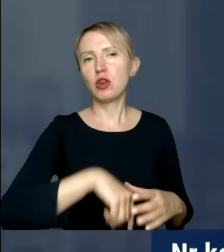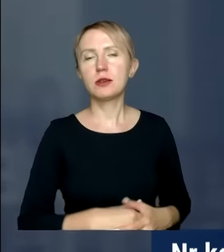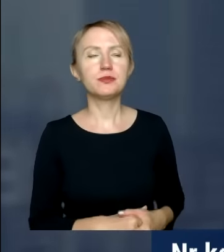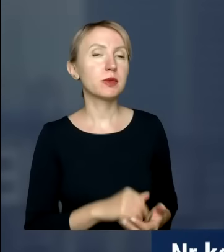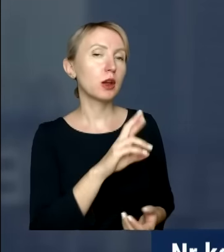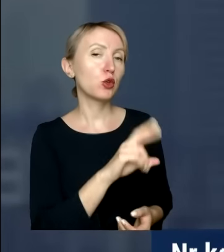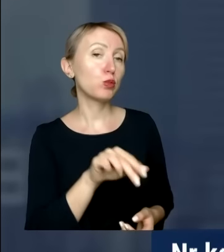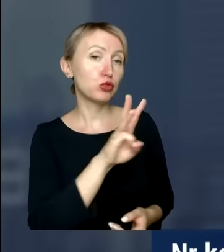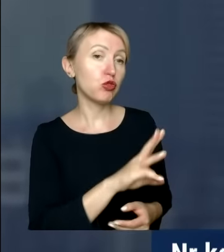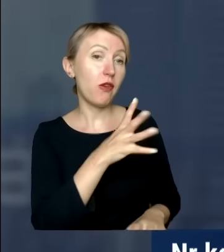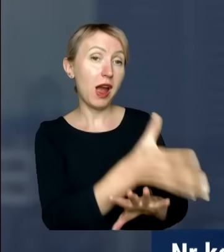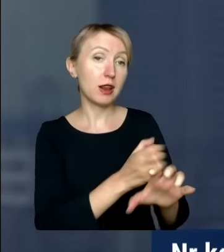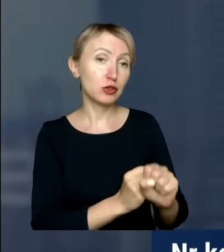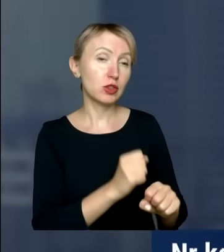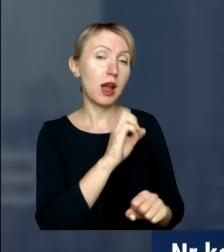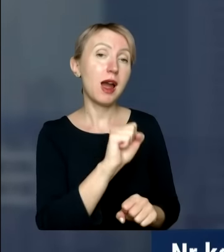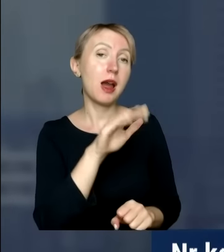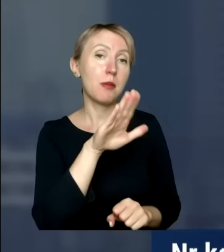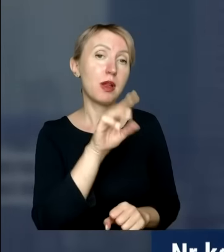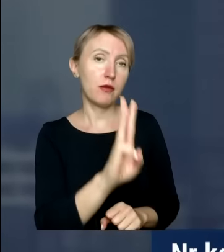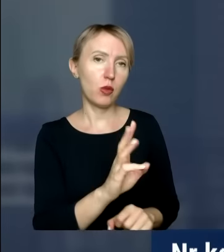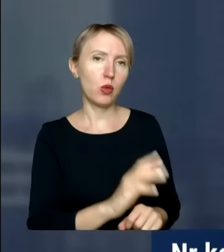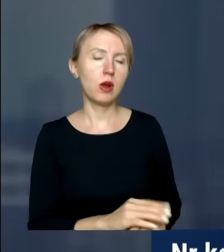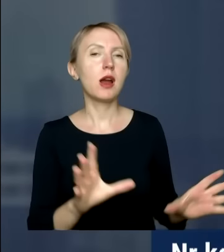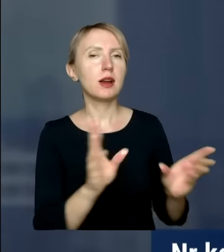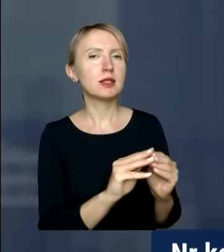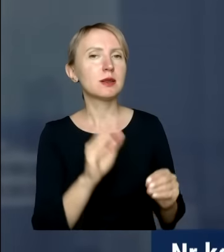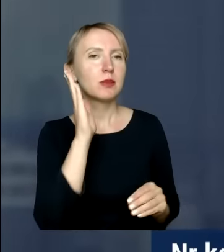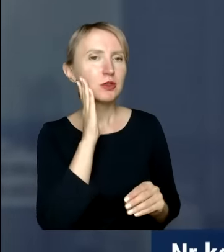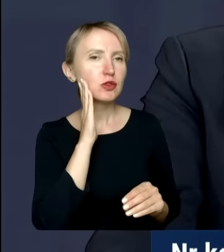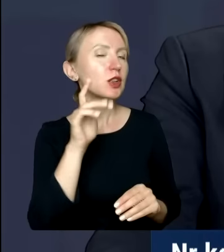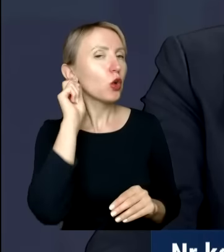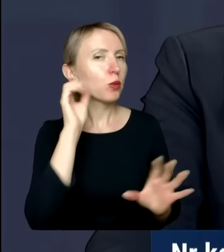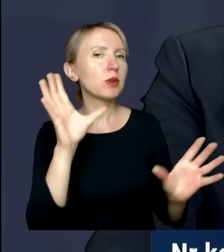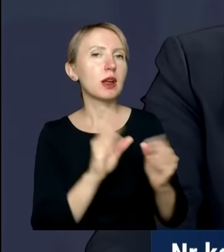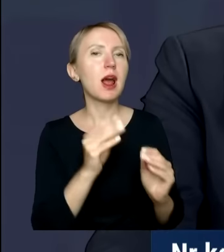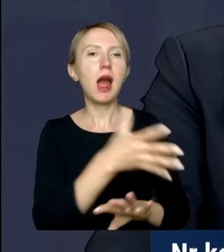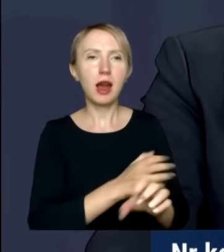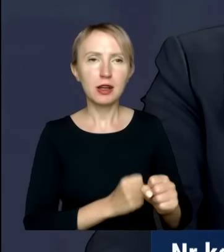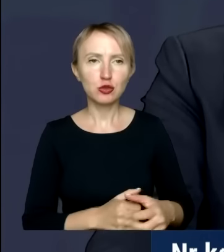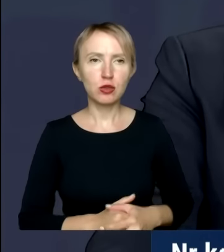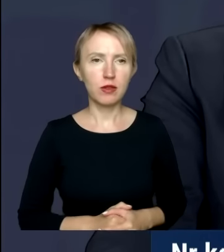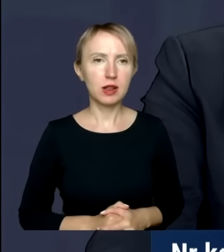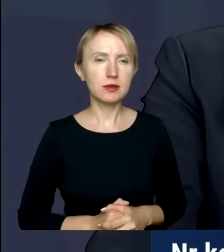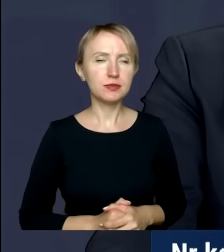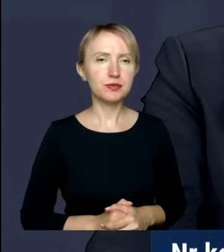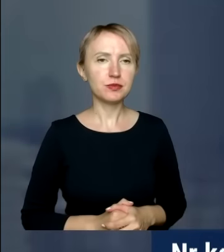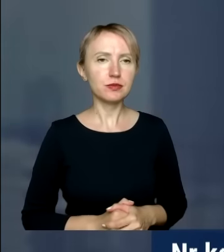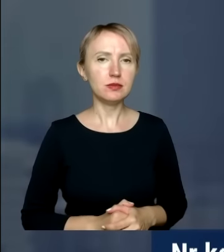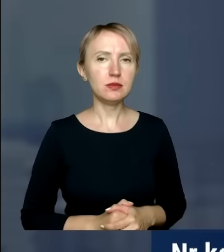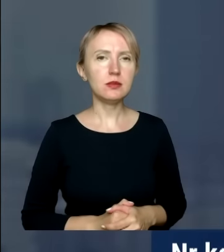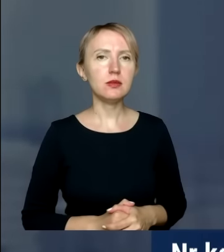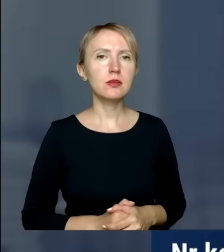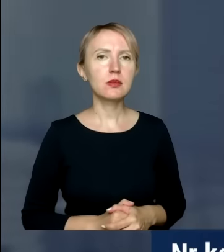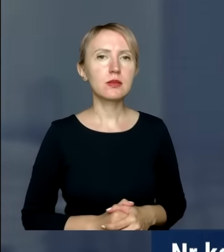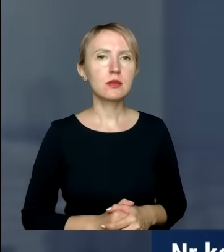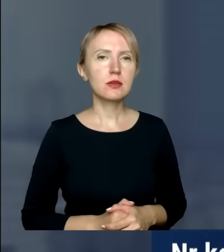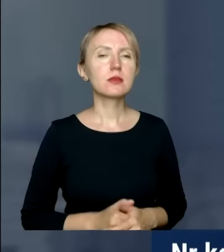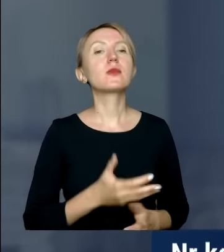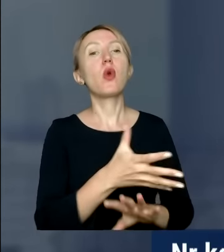rubcowo ABW i tak dalej oni tam razem mieszkają Więc ona też razem z nim jest zatrzymana razem znajdują się na dołku tak